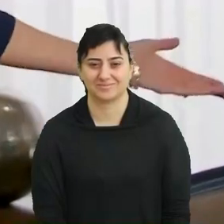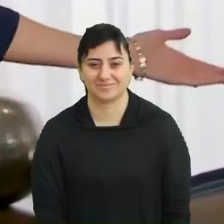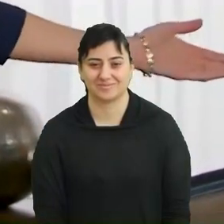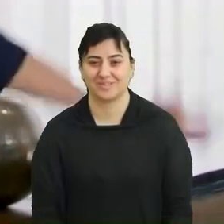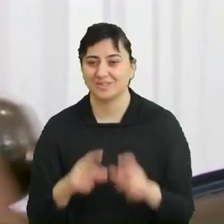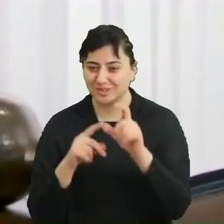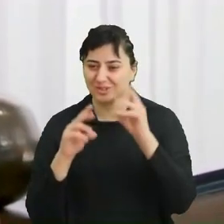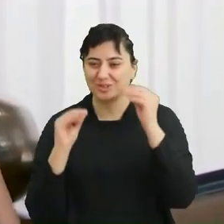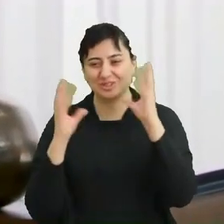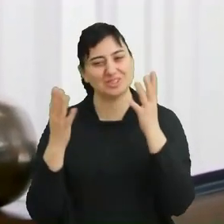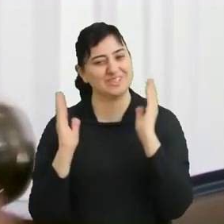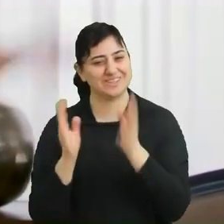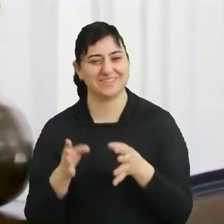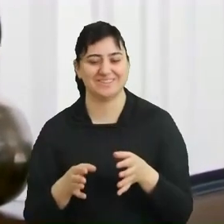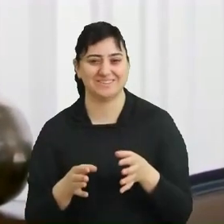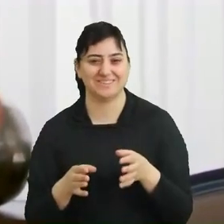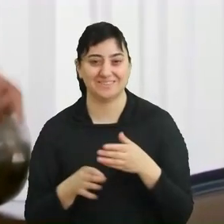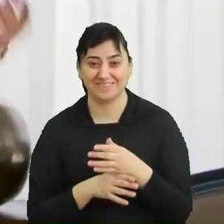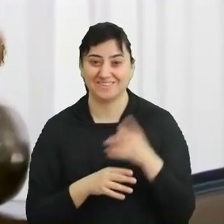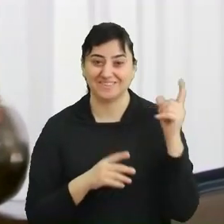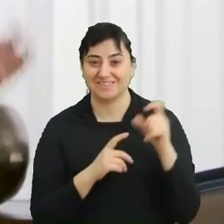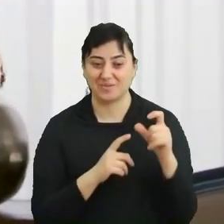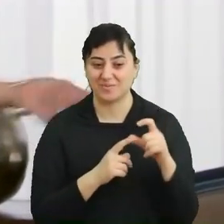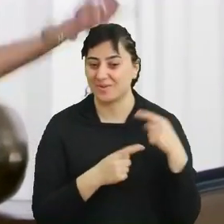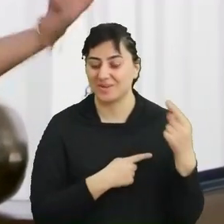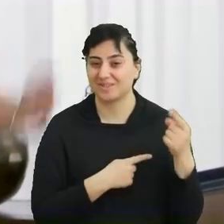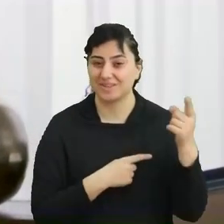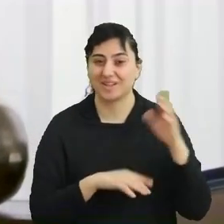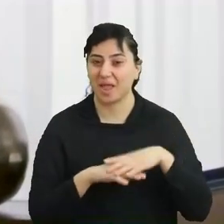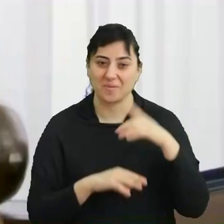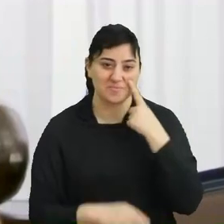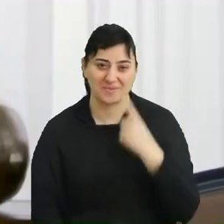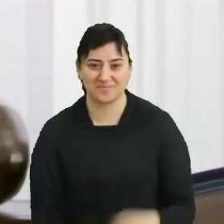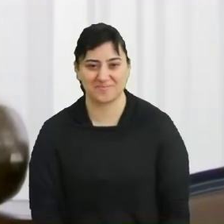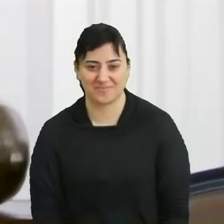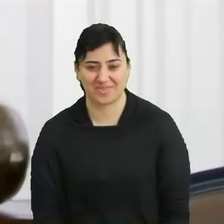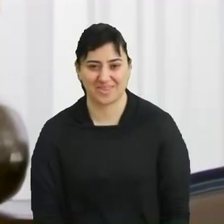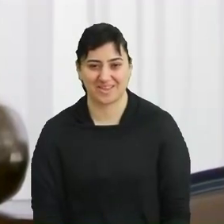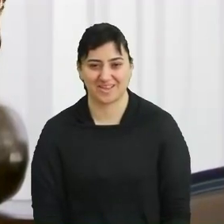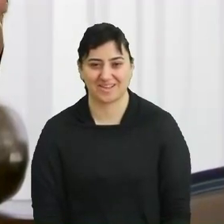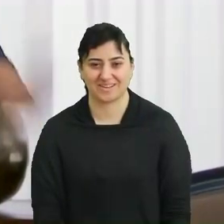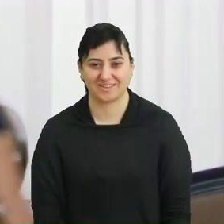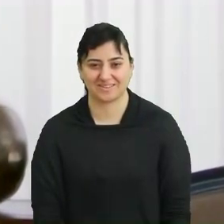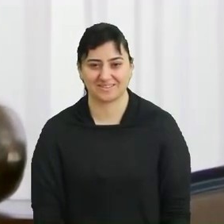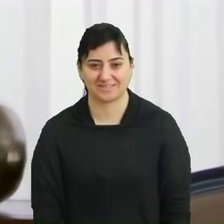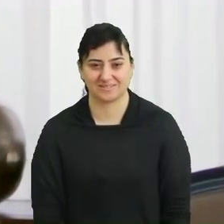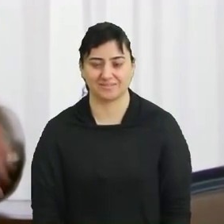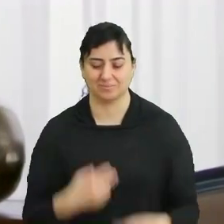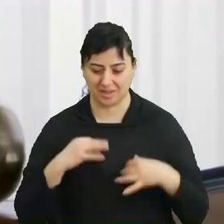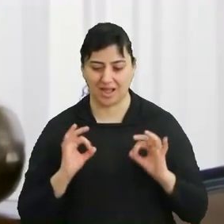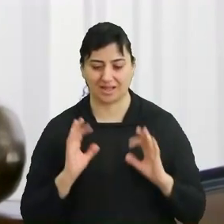Ay Şükrü nasıl şaşırdı ya. Esas Sarpişko'mu ben olarak görünce ne yapacak bakalım. Neyse ben Sarp'ı çalışmaya devam